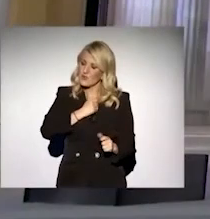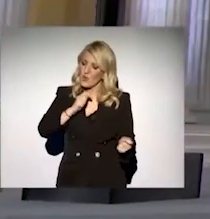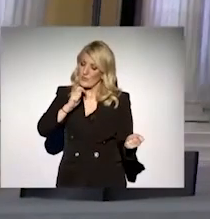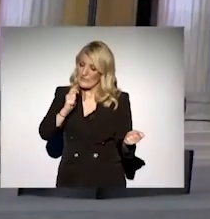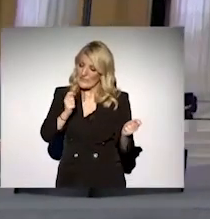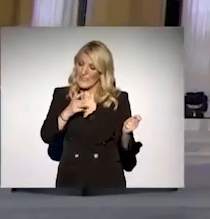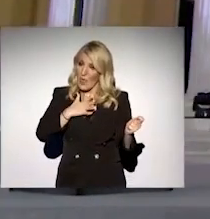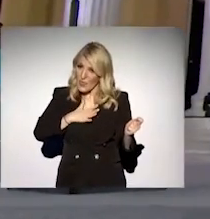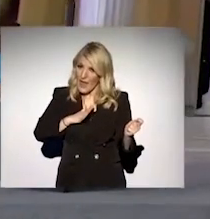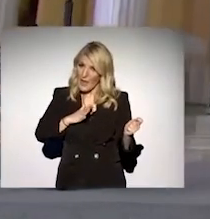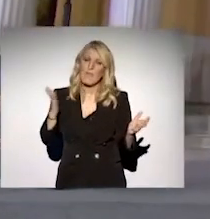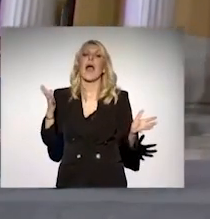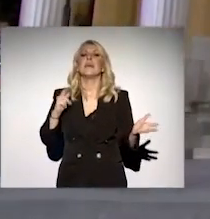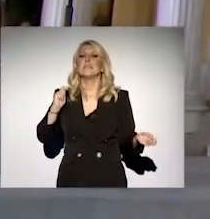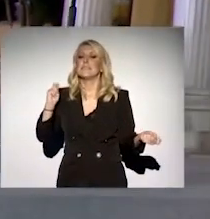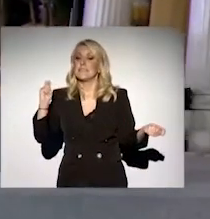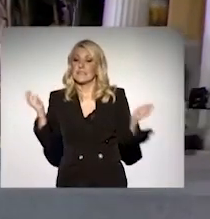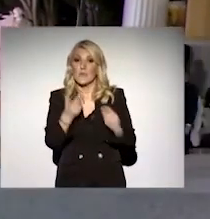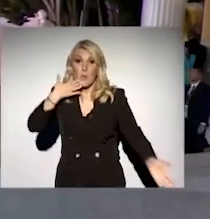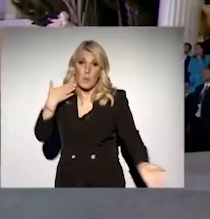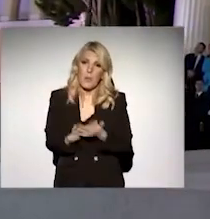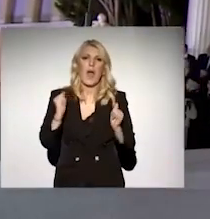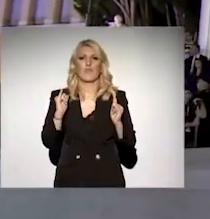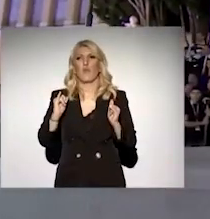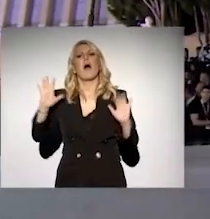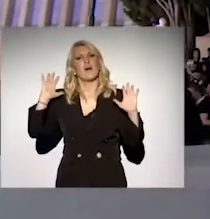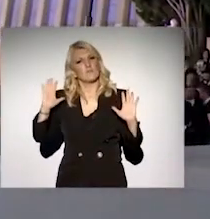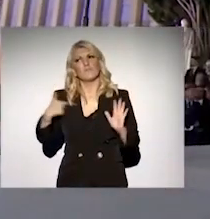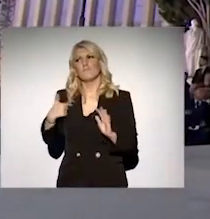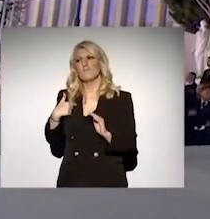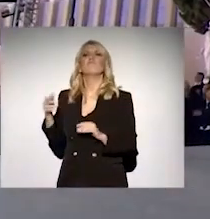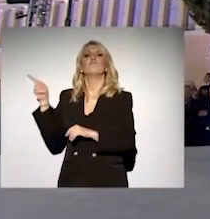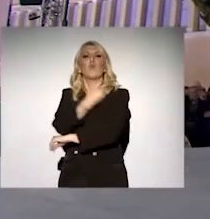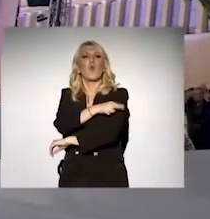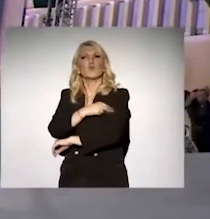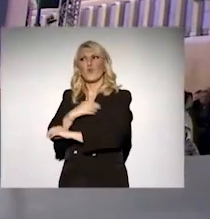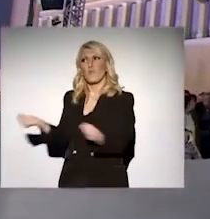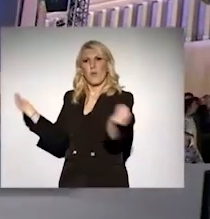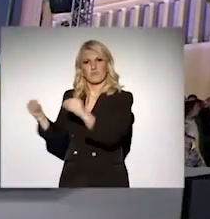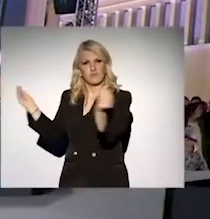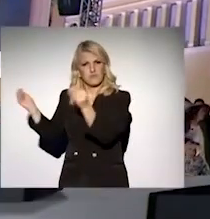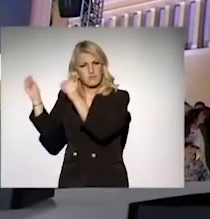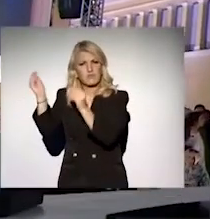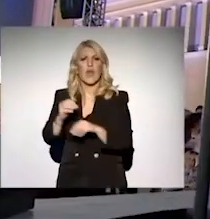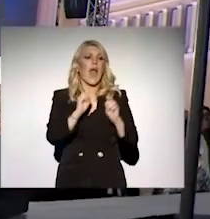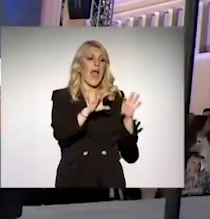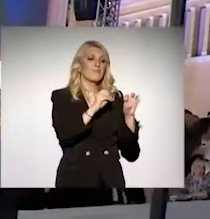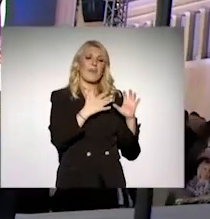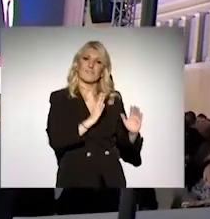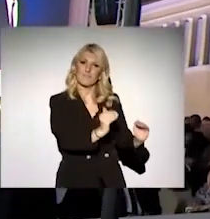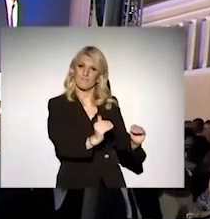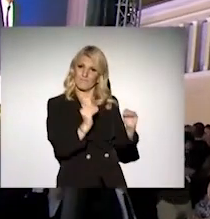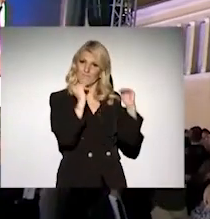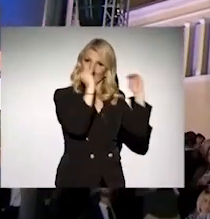το τι θέλει να κάνει η αξιωματική αντιπολίτευση. Γιατί ούτε αυτό το πρώτο βήμα δεν έχει γίνει. Δεν έχει έρθει καμία πρόταση στη Βουλή. Αυτό το οποίο